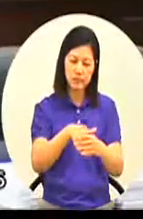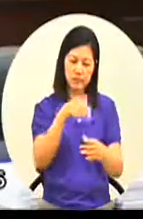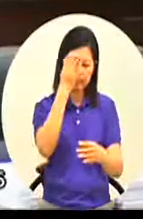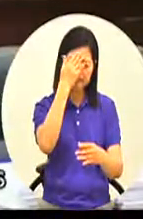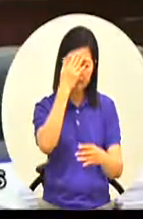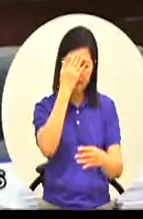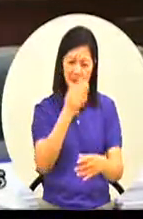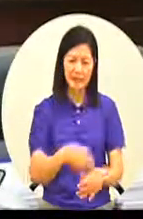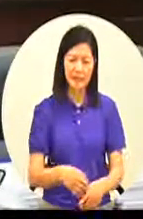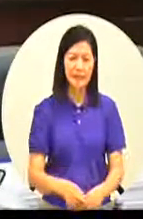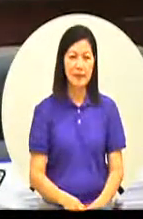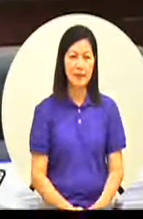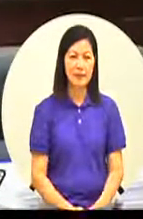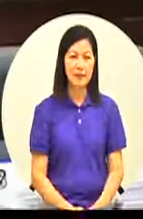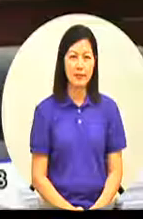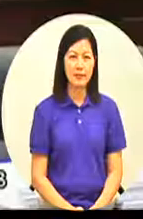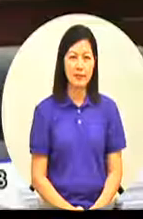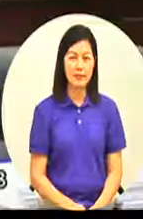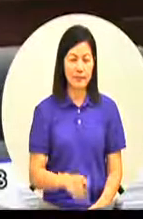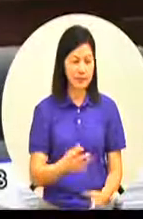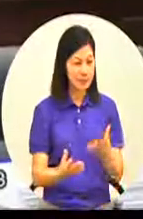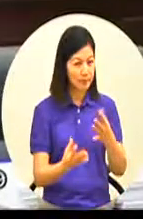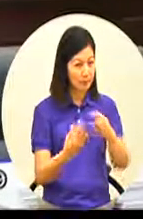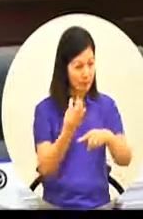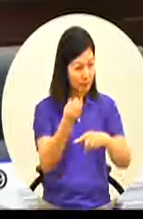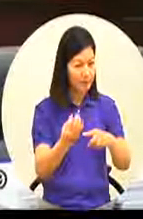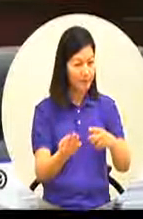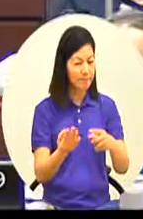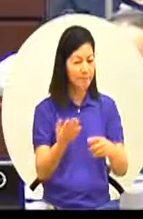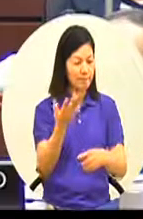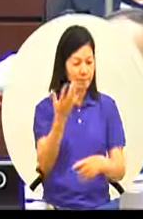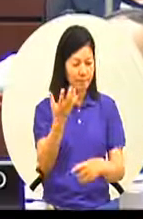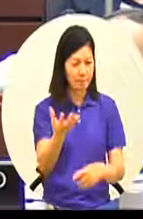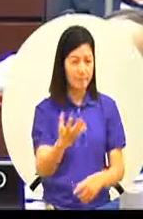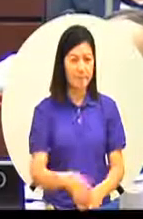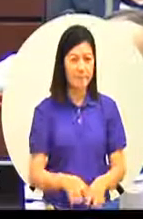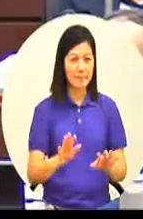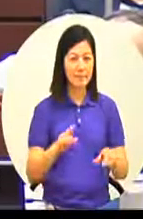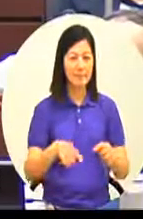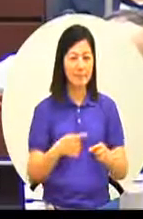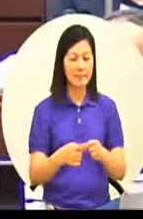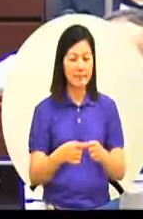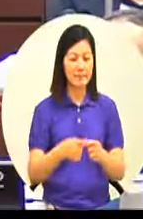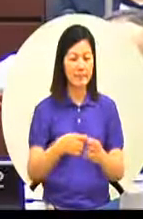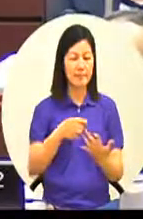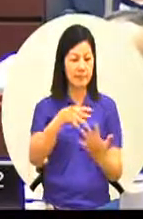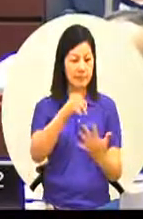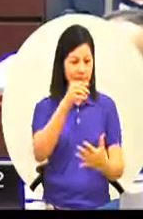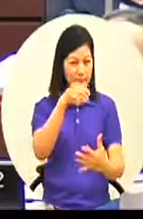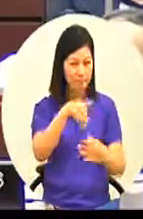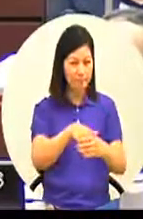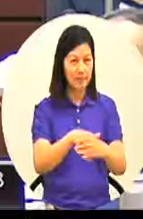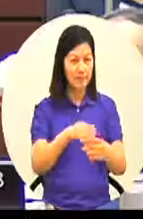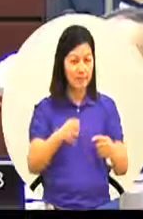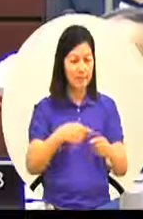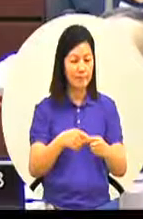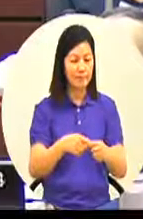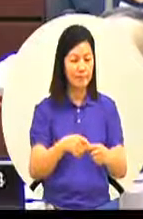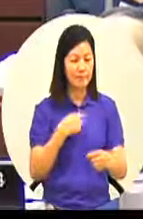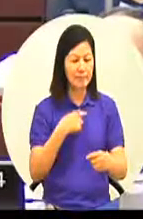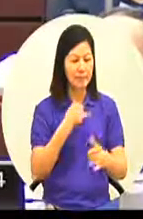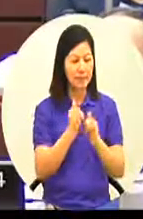量，这样是不是？ 那 我看这个比例还蛮大的。 因为今年是选举年嘛，所以完以后大家会比较会表态说，那我支